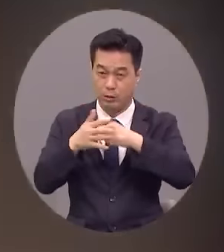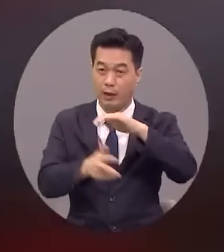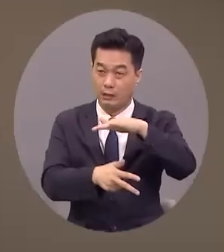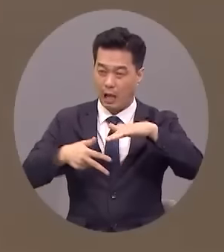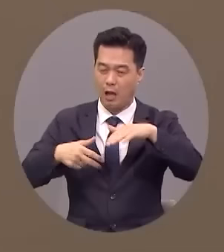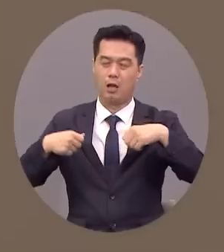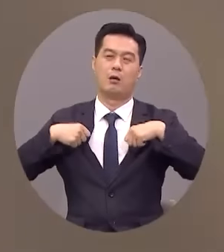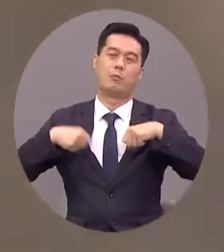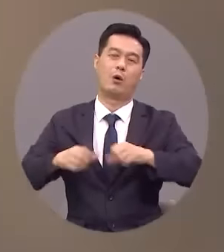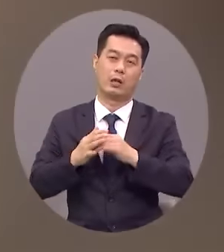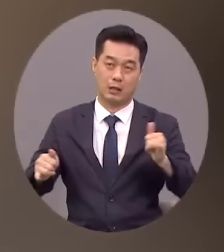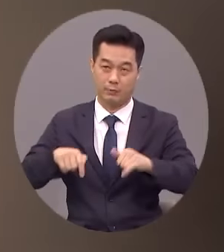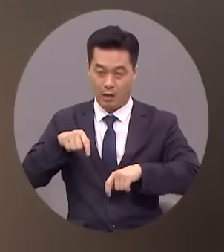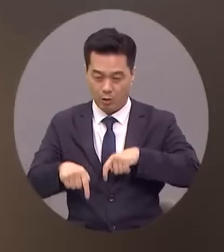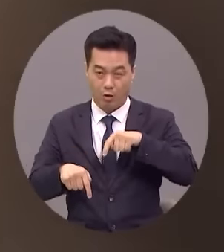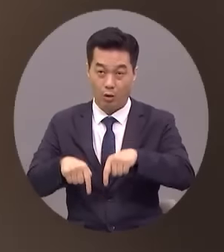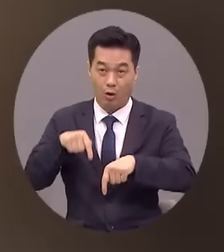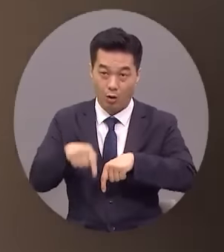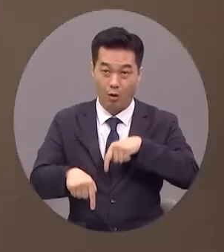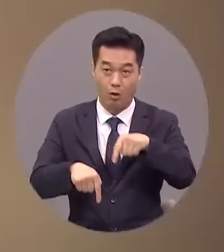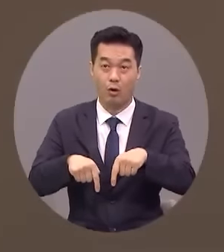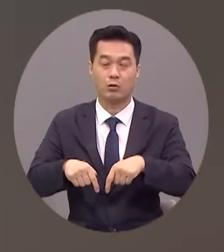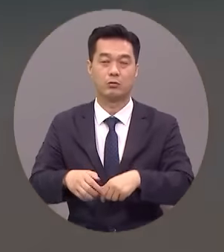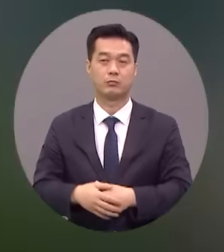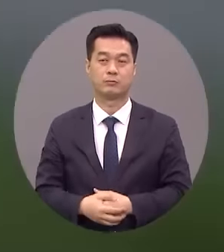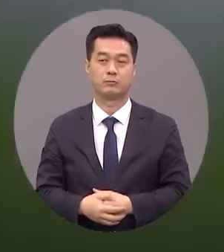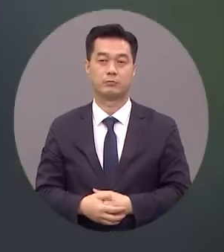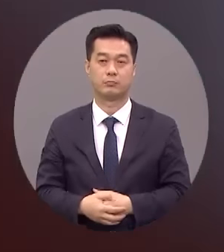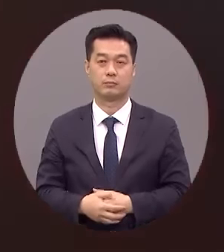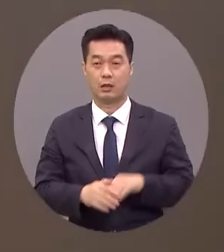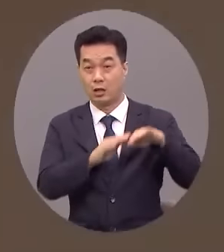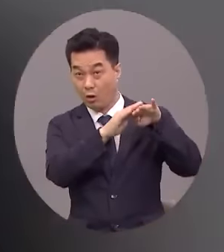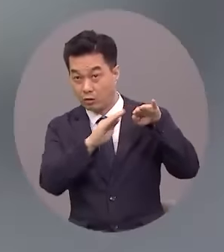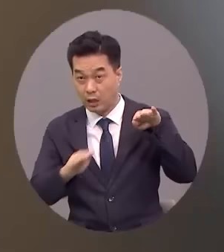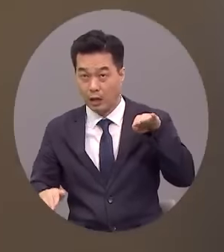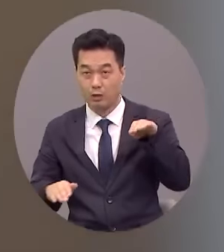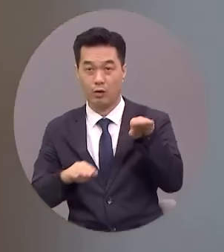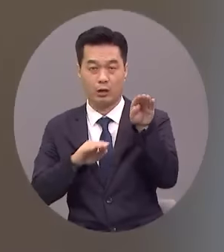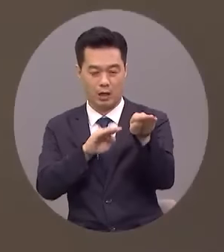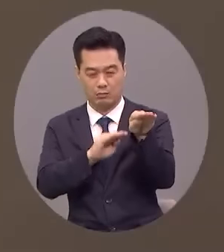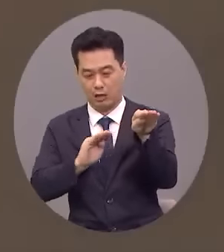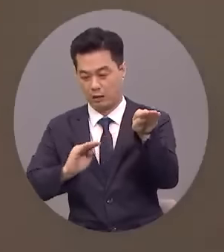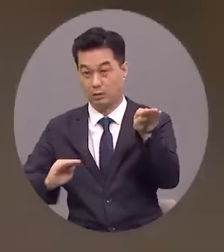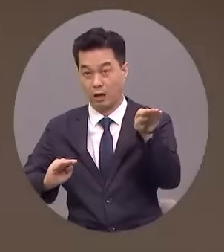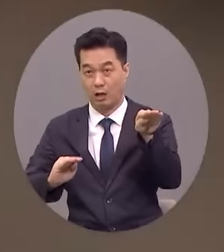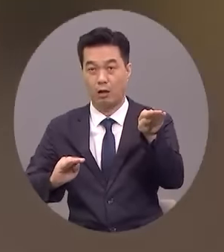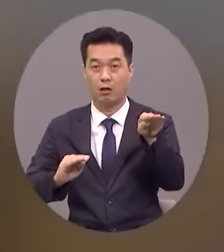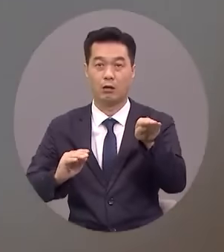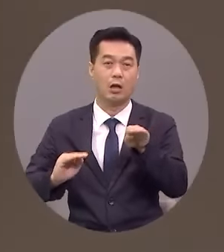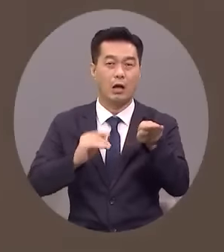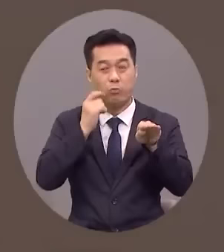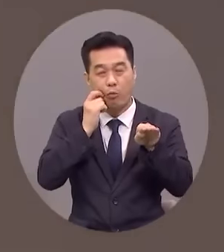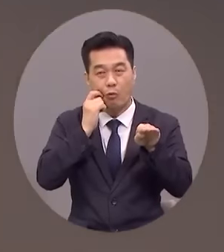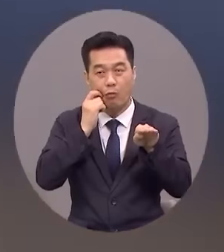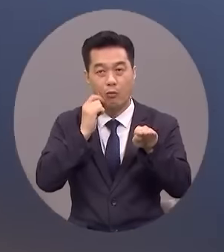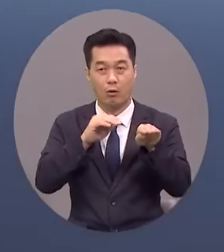포기한 주민이 걸어서 주차장 출입로를 올라갑니다. 경사로에 엉거주춤 멈춰선 차들이 움직이지 못하고 서